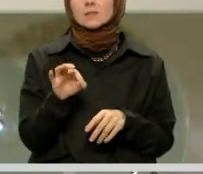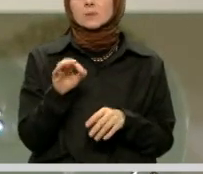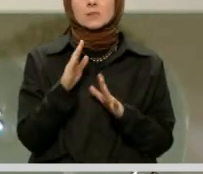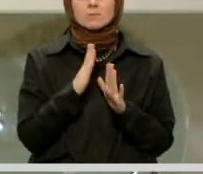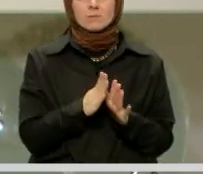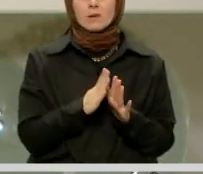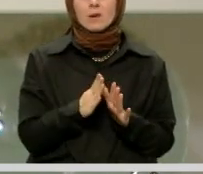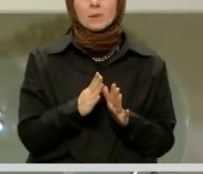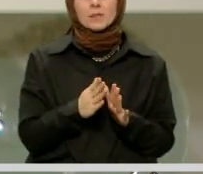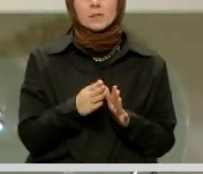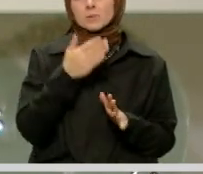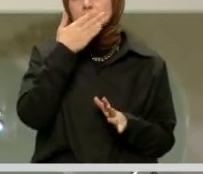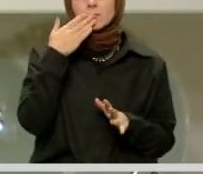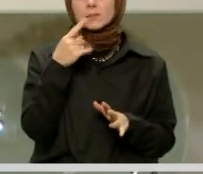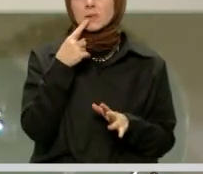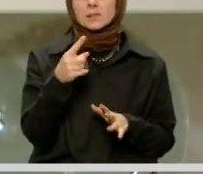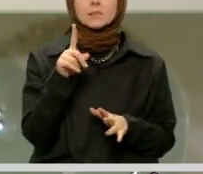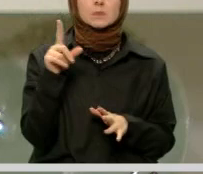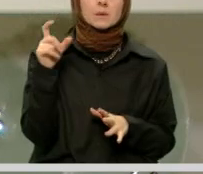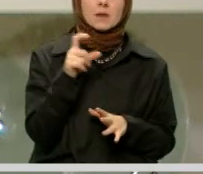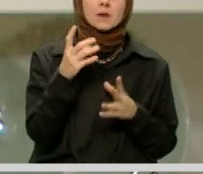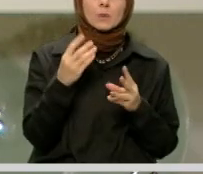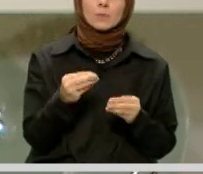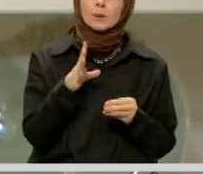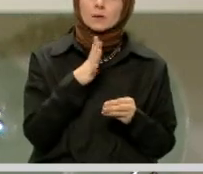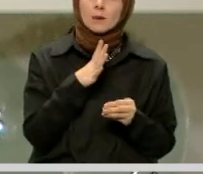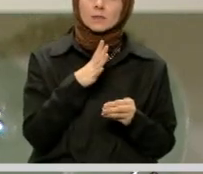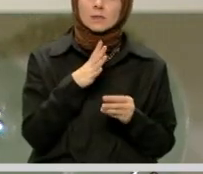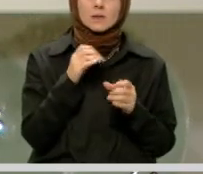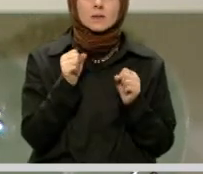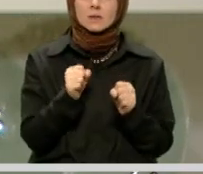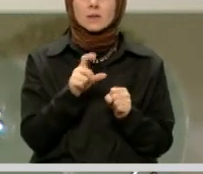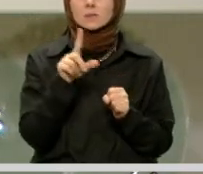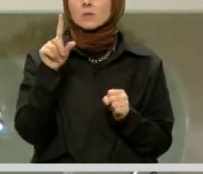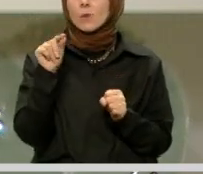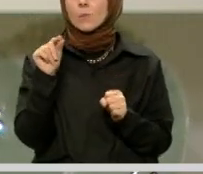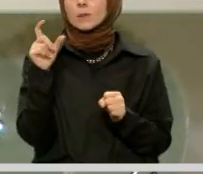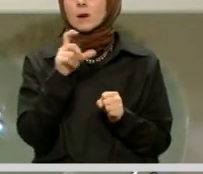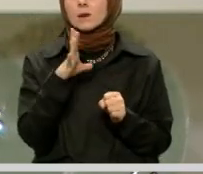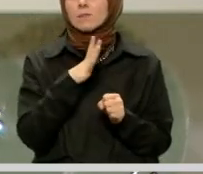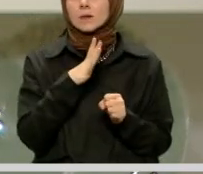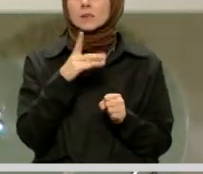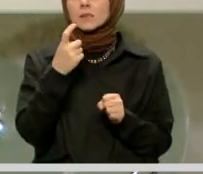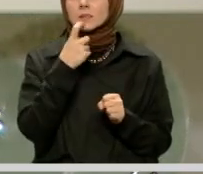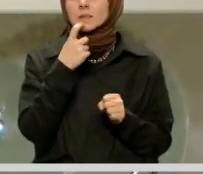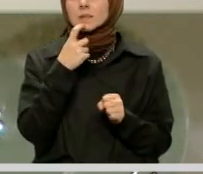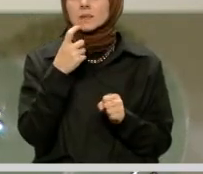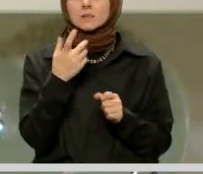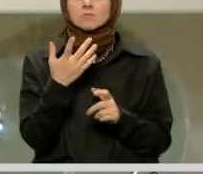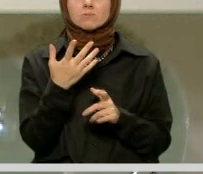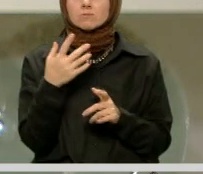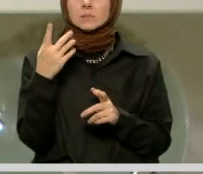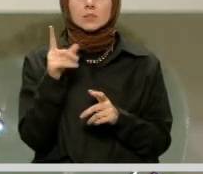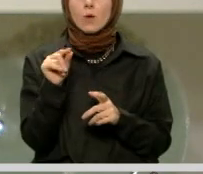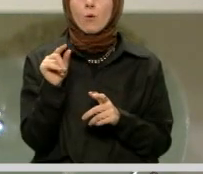devam edelim istiyorum. Şimdi Ramazan dediğimiz bir aydan ibaret. Evet. Kalan 11 ay var. Doğru. Mesela yıla böleceksek biz hani evet. her işte 11